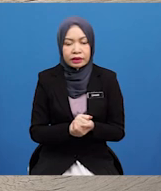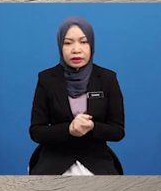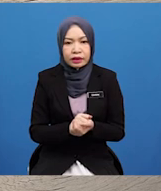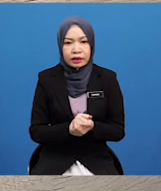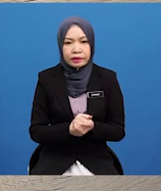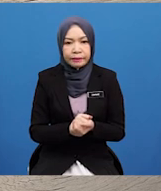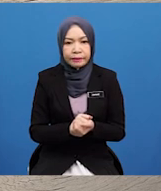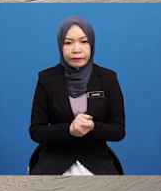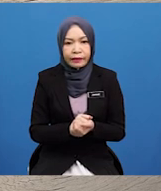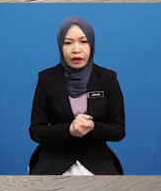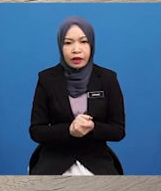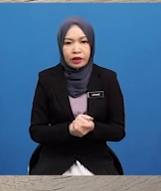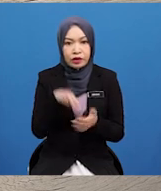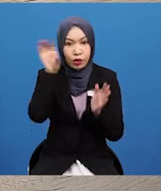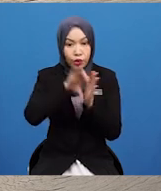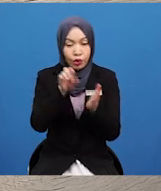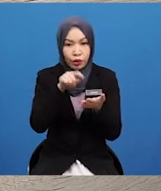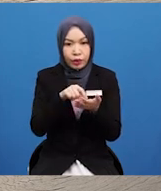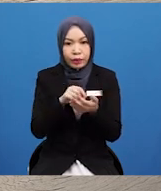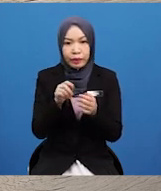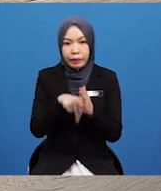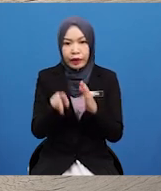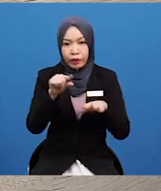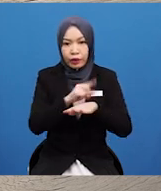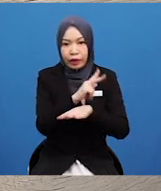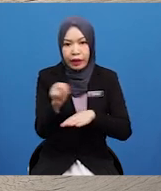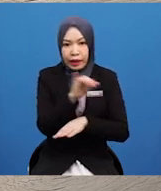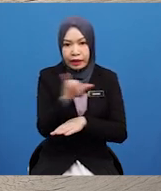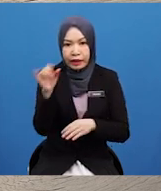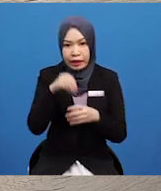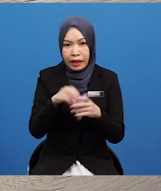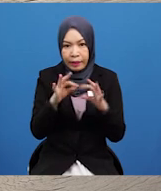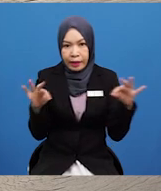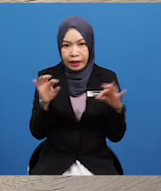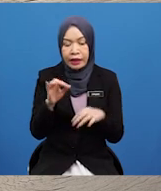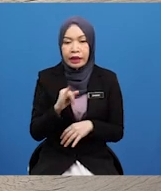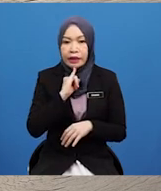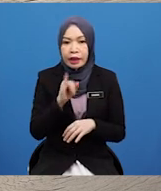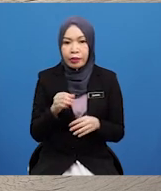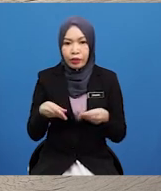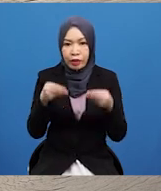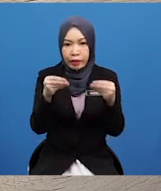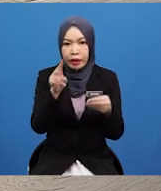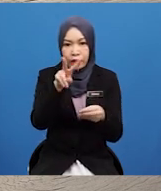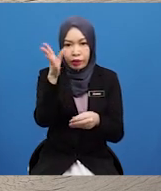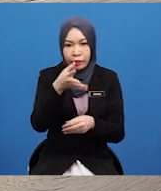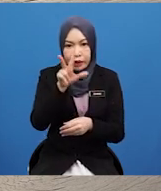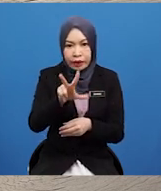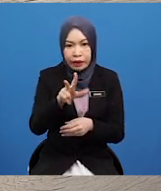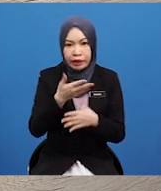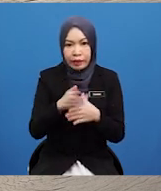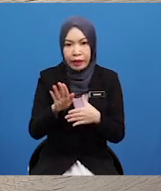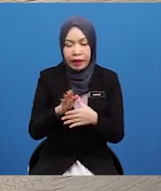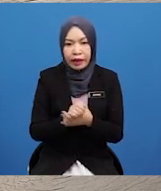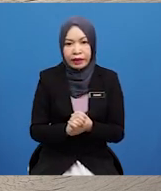Contoh penggunaannya dalam ayat. Ibu memberikan 2/3 bahagian kek itu kepada